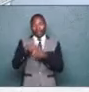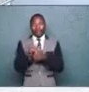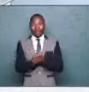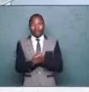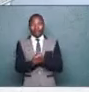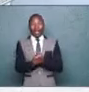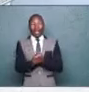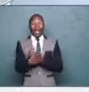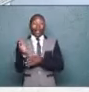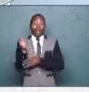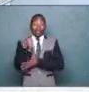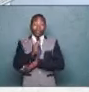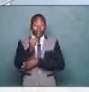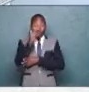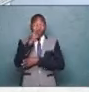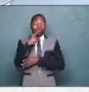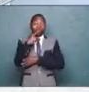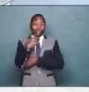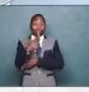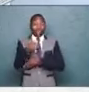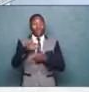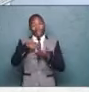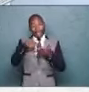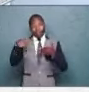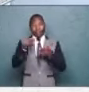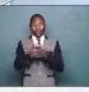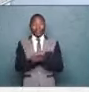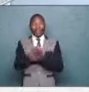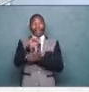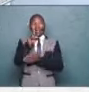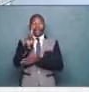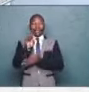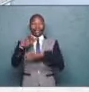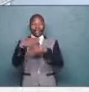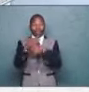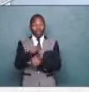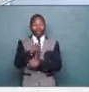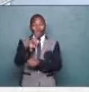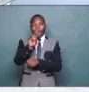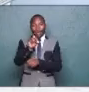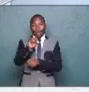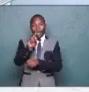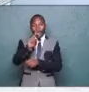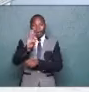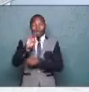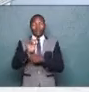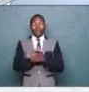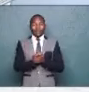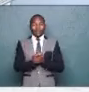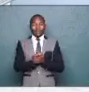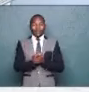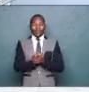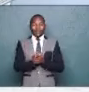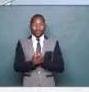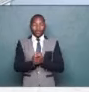akuyenera kuzabweretsa umboni wakuti analembetsa unzika ndi bungwe la National Registration Bureau.